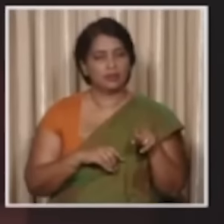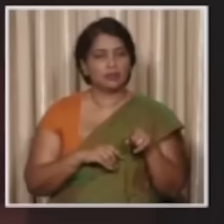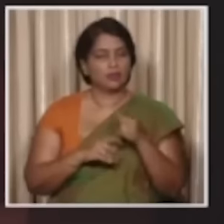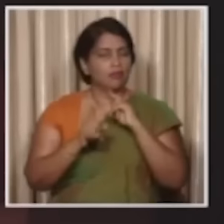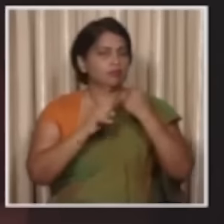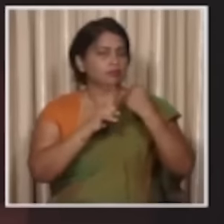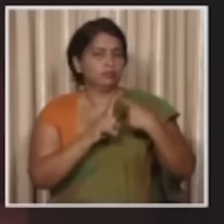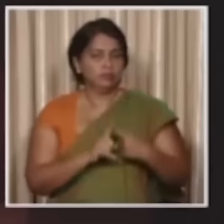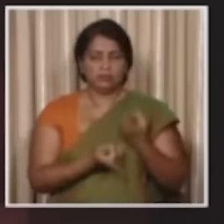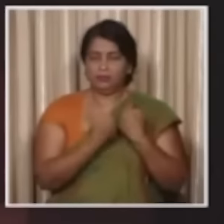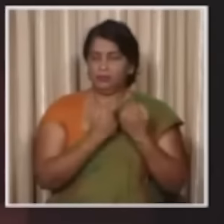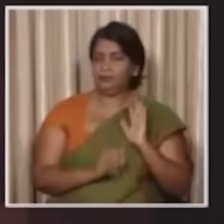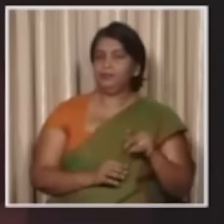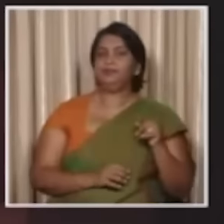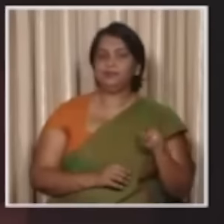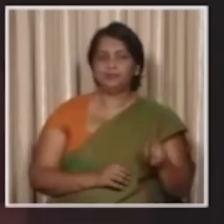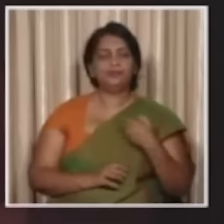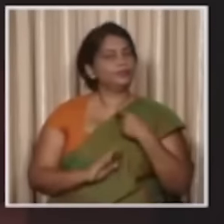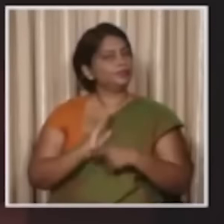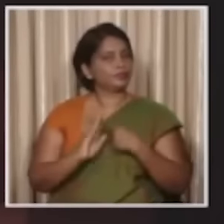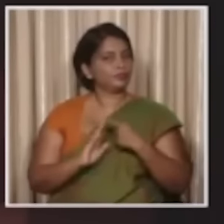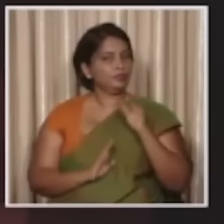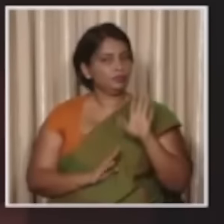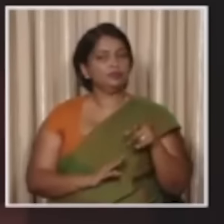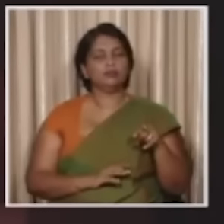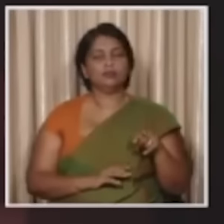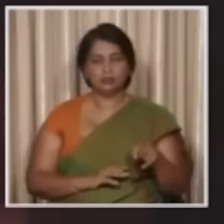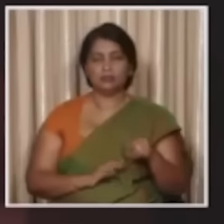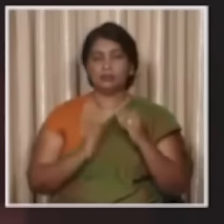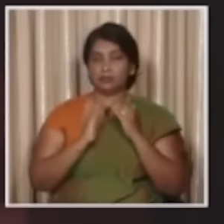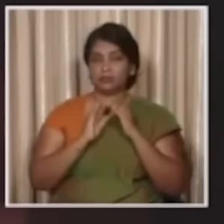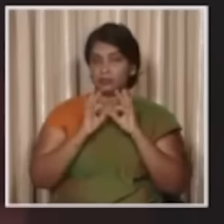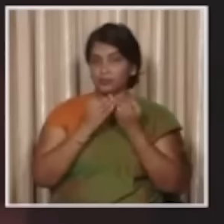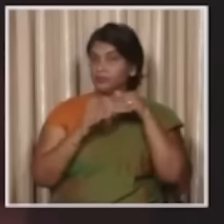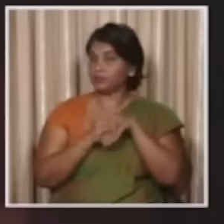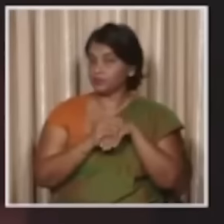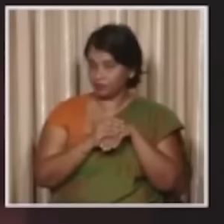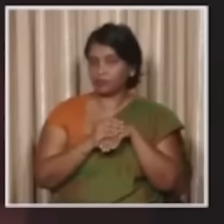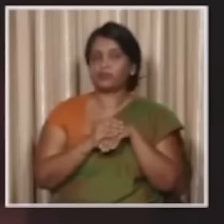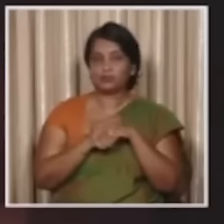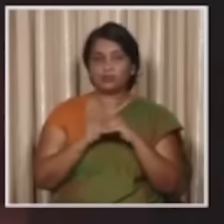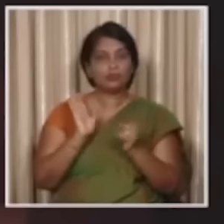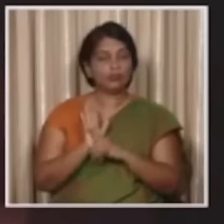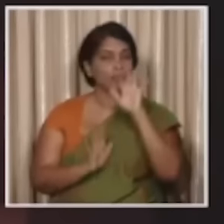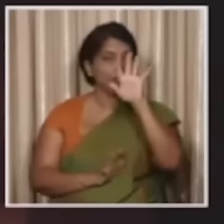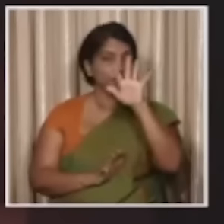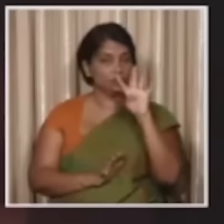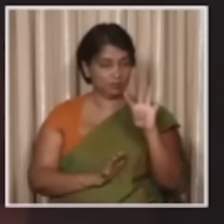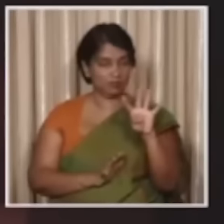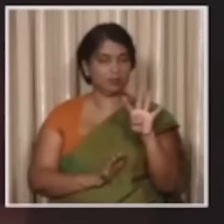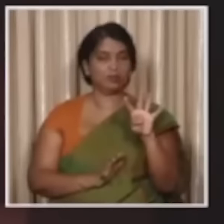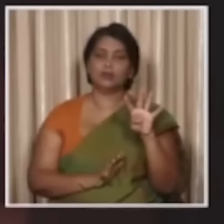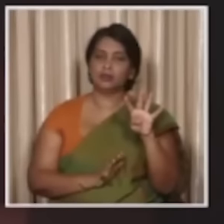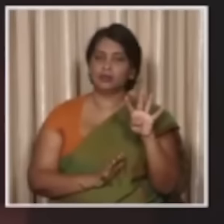සංගණන වලින් ඔප්පු වෙලා තිබෙනවා අපේ රටේ තිබෙන ගෘහමූලික ඒකක 154න්